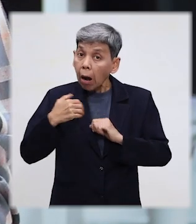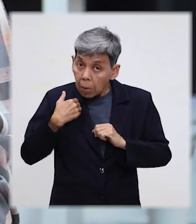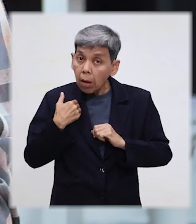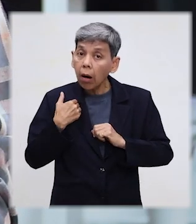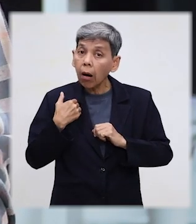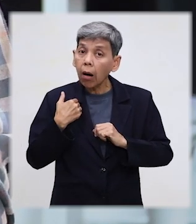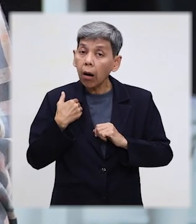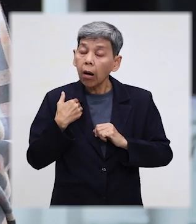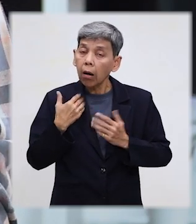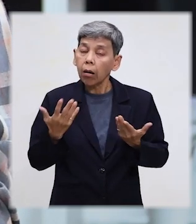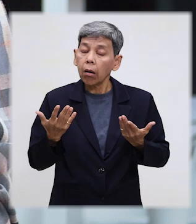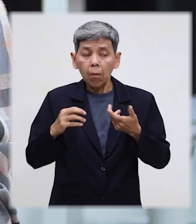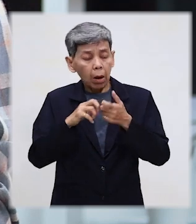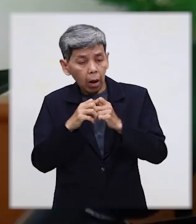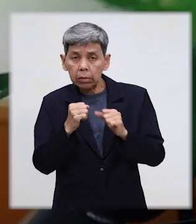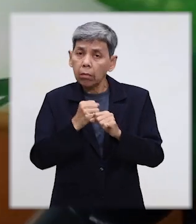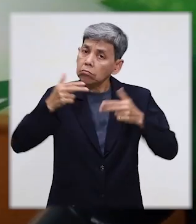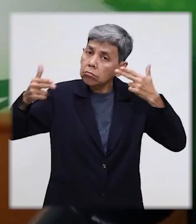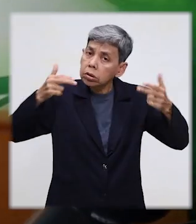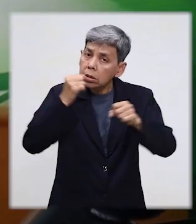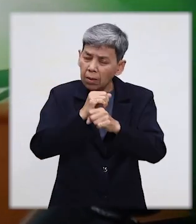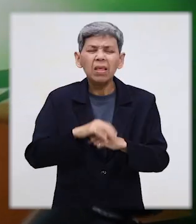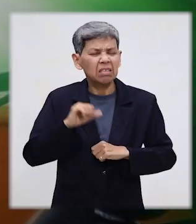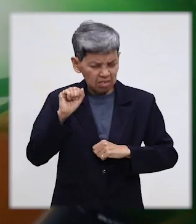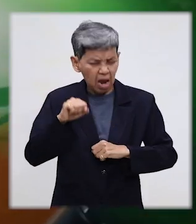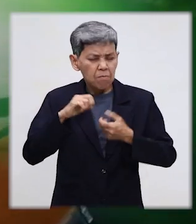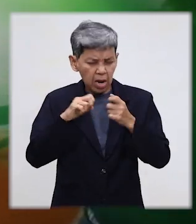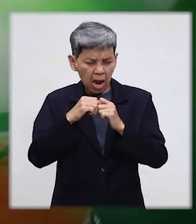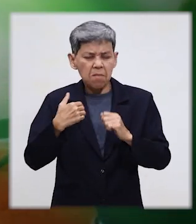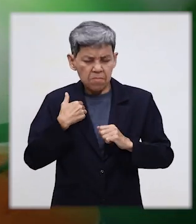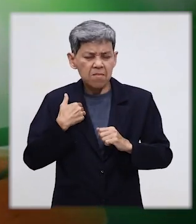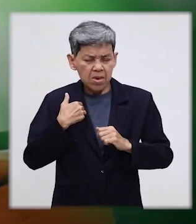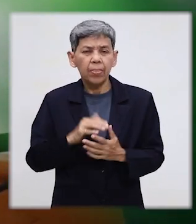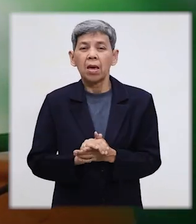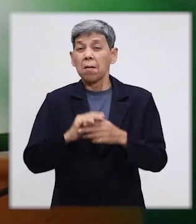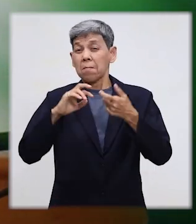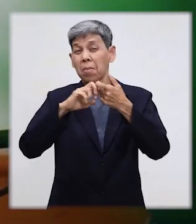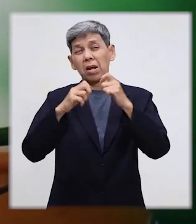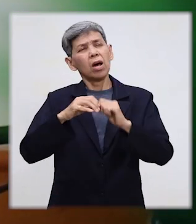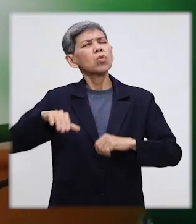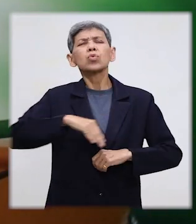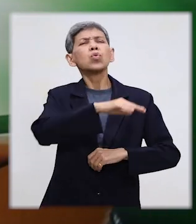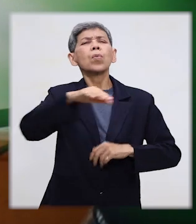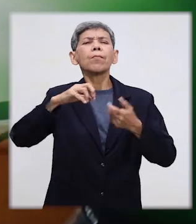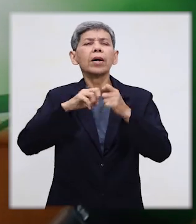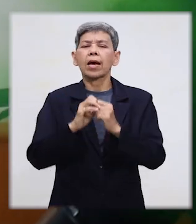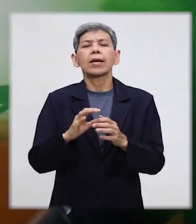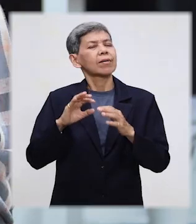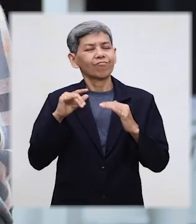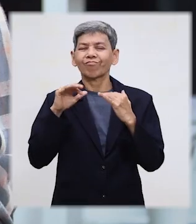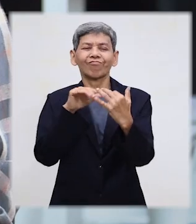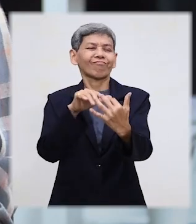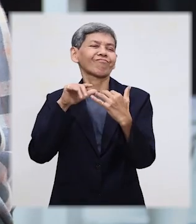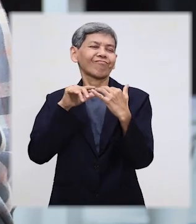ดขึ้นในโคด้าเหรอคะมันถึงได้มี ใช่ครับ สตอรี่เรื่องนี้ขึ้น ปัญหาผมว่าทั่วไปเลยก็คือเรื่องการสื่อส